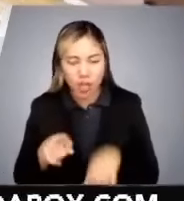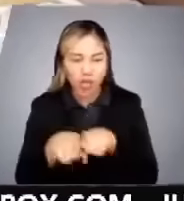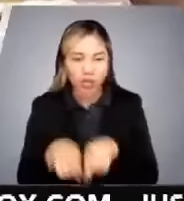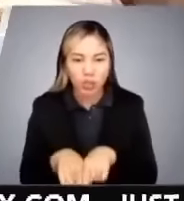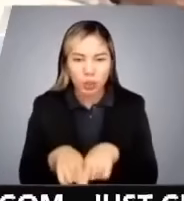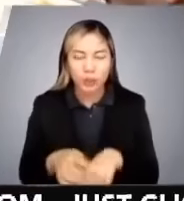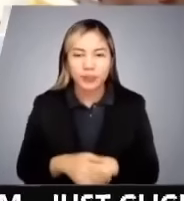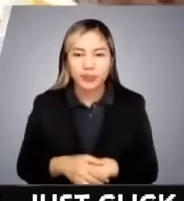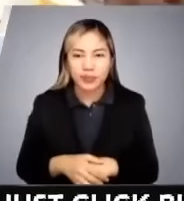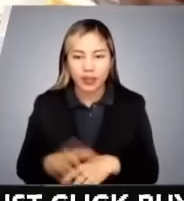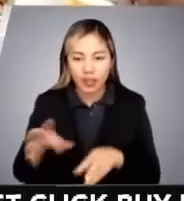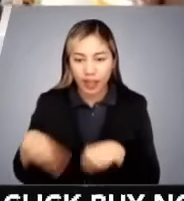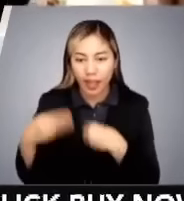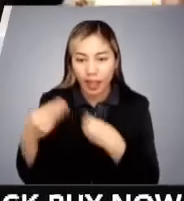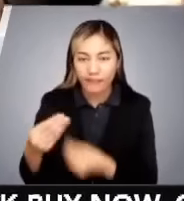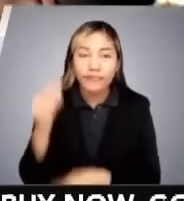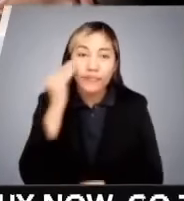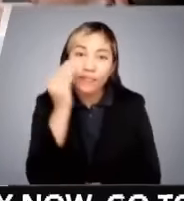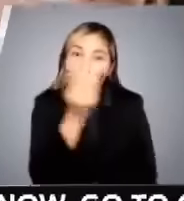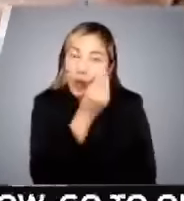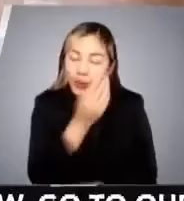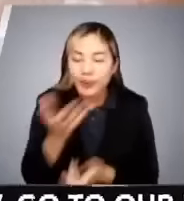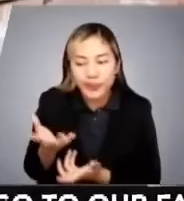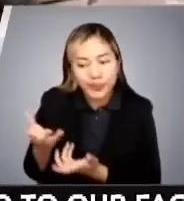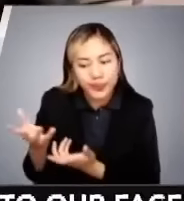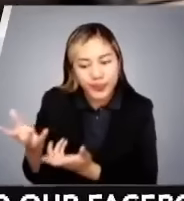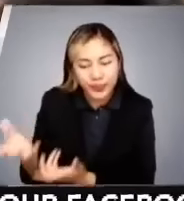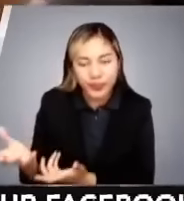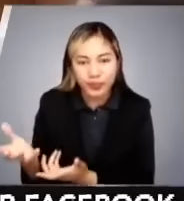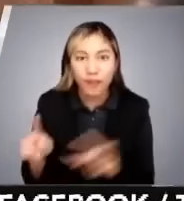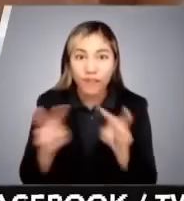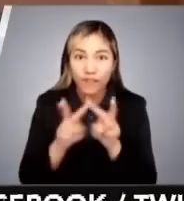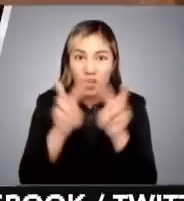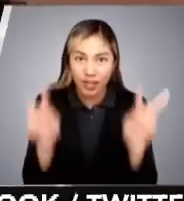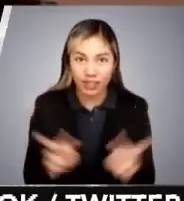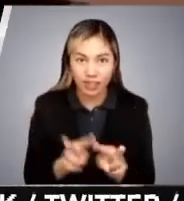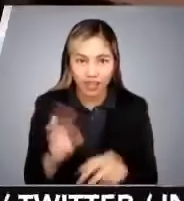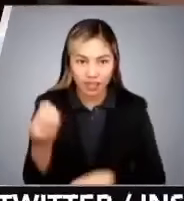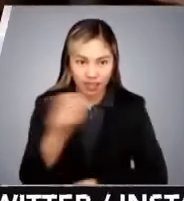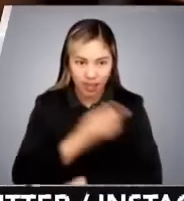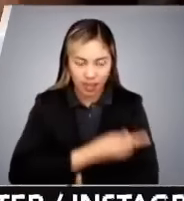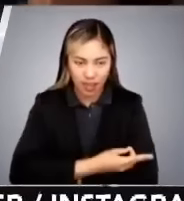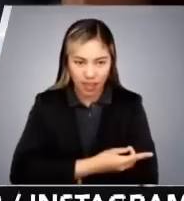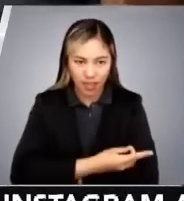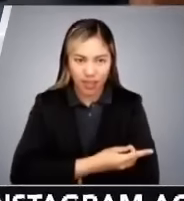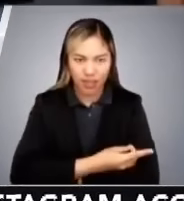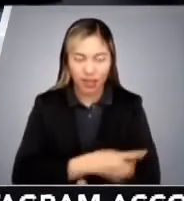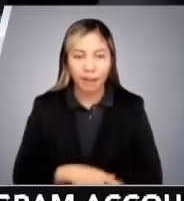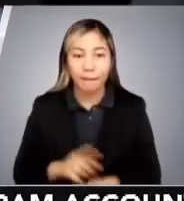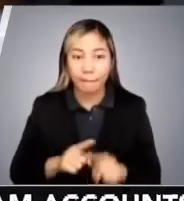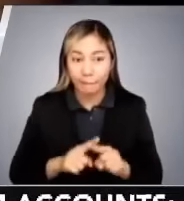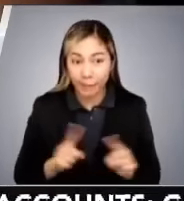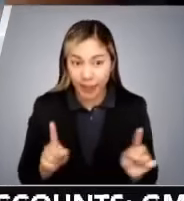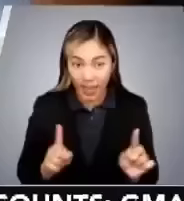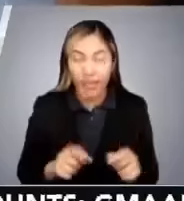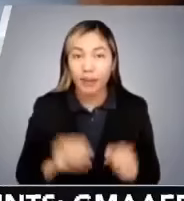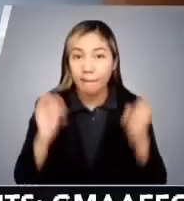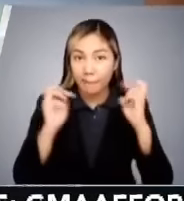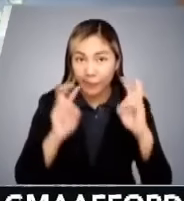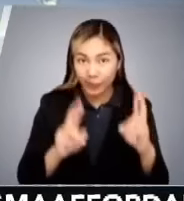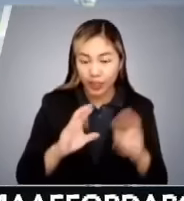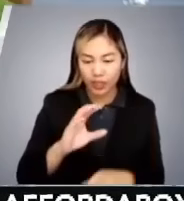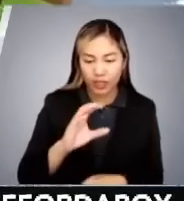ng bulaklak si Mayor Calugay noong Valentine's Day kay Mayor Alice. Pero ang paliwanag dito ni Mayor Calugay ay marami naman daw